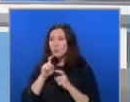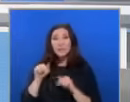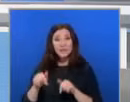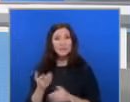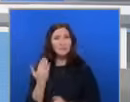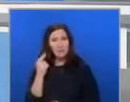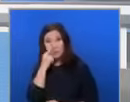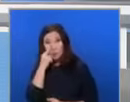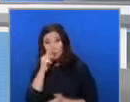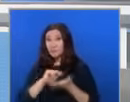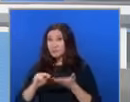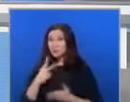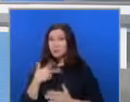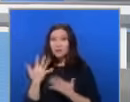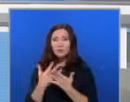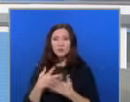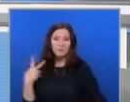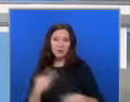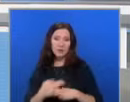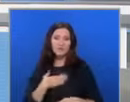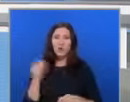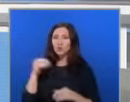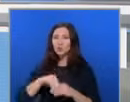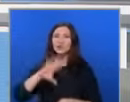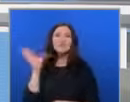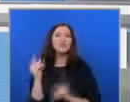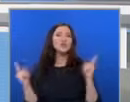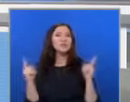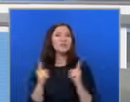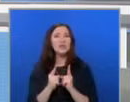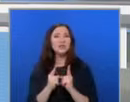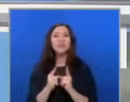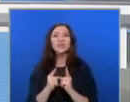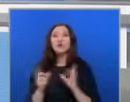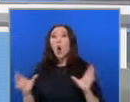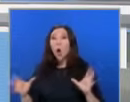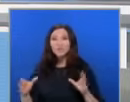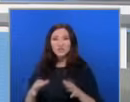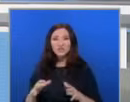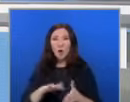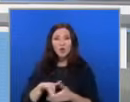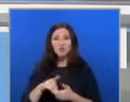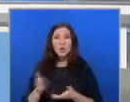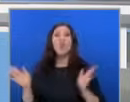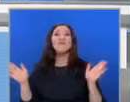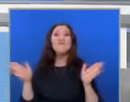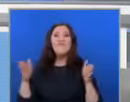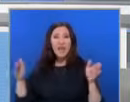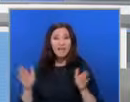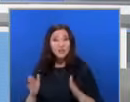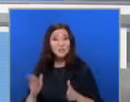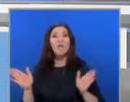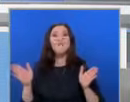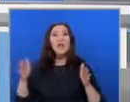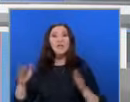написа в социалните мрежи, че прекратява своето участие във всички срещи с обществеността, организирани от Величие. Величие